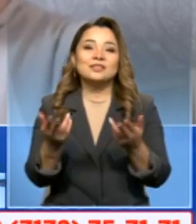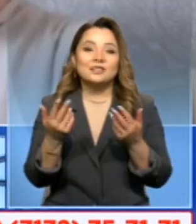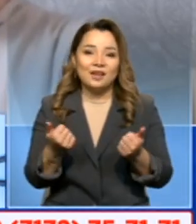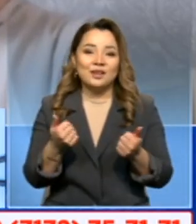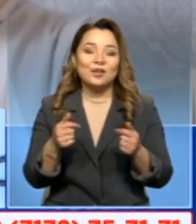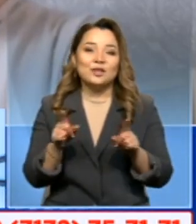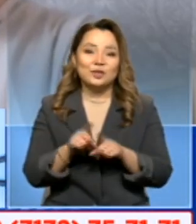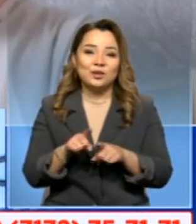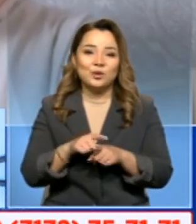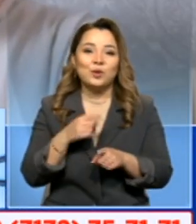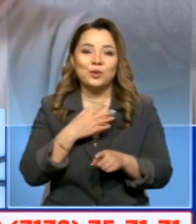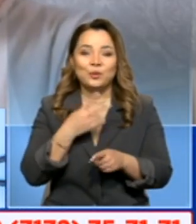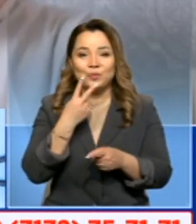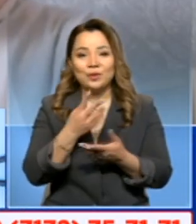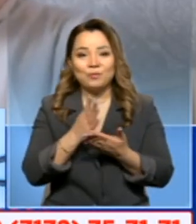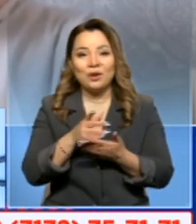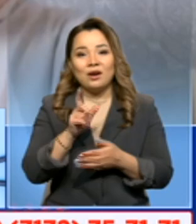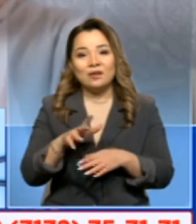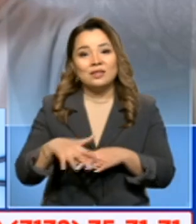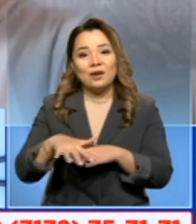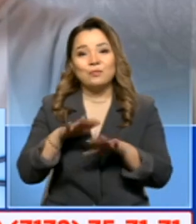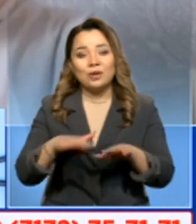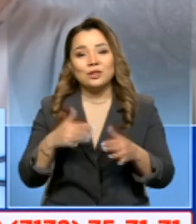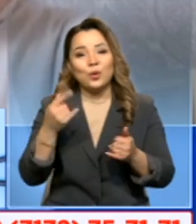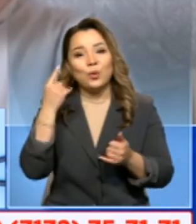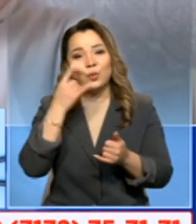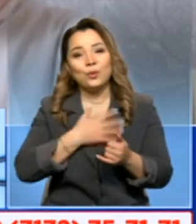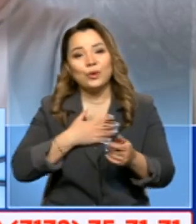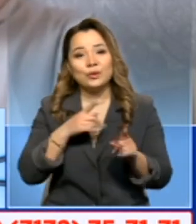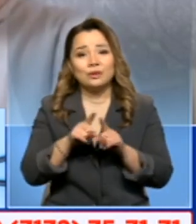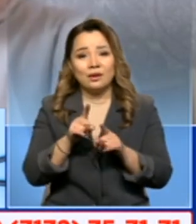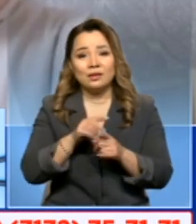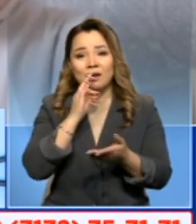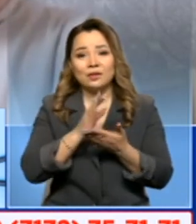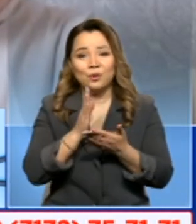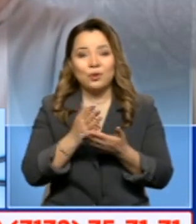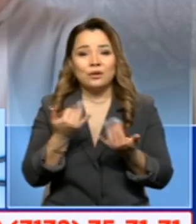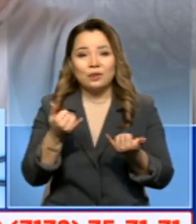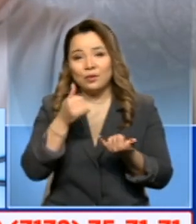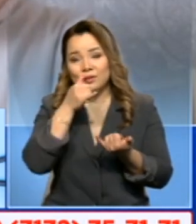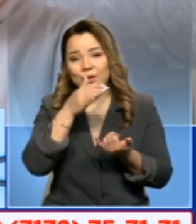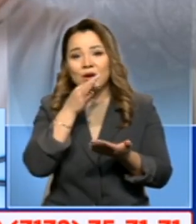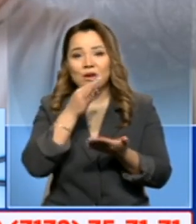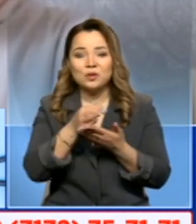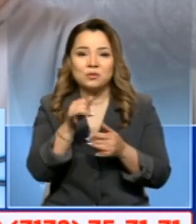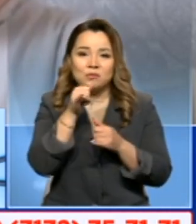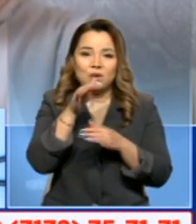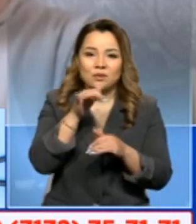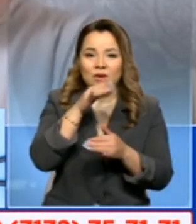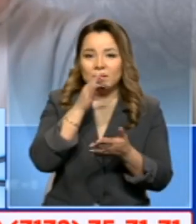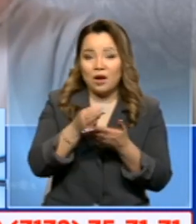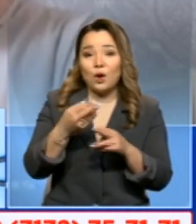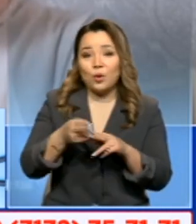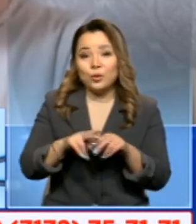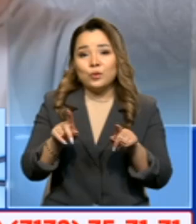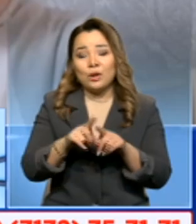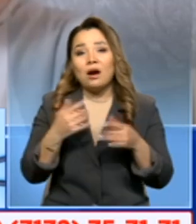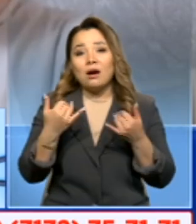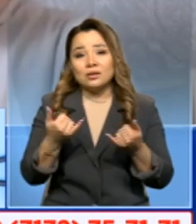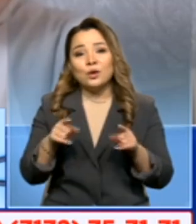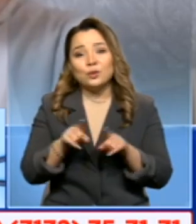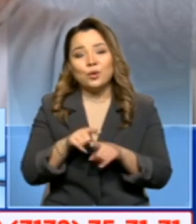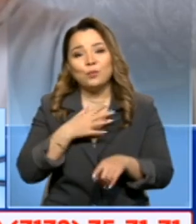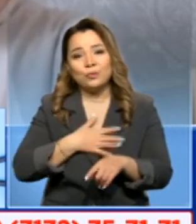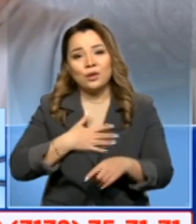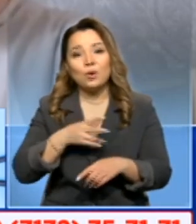Иә, енді ол пенде болғасын ондай ой мазалайды ғой. Олай емес деп айта алмаймын, негізі қазір де болып